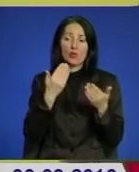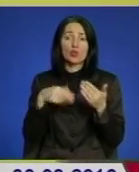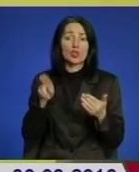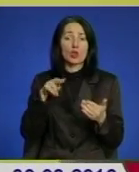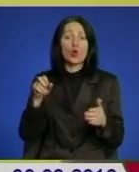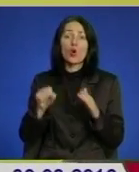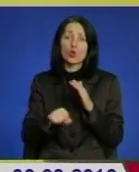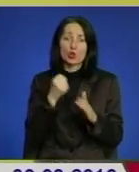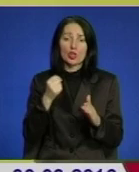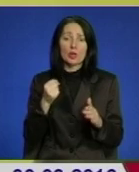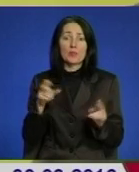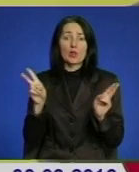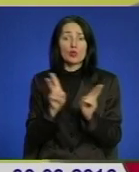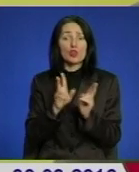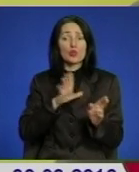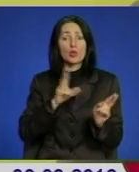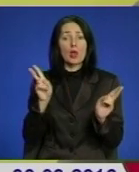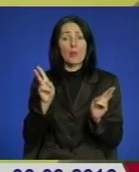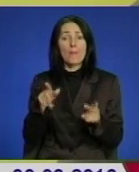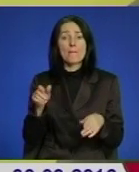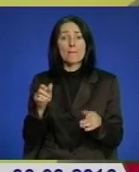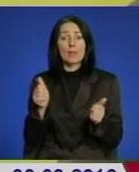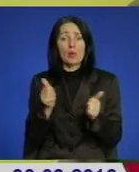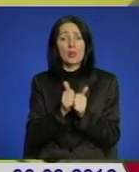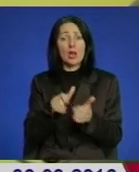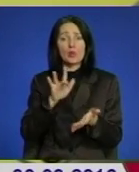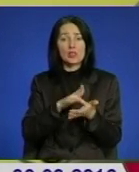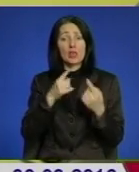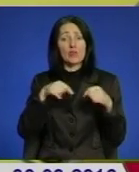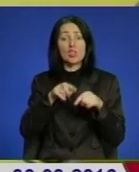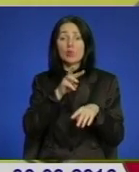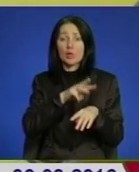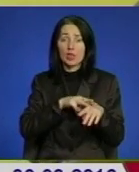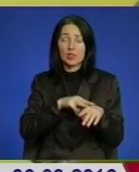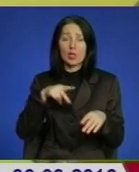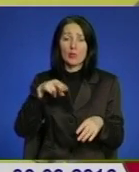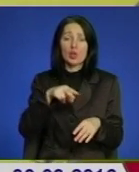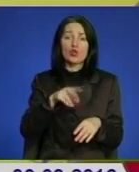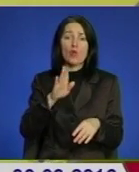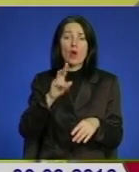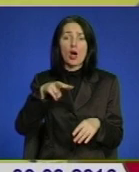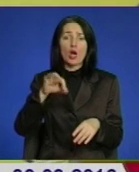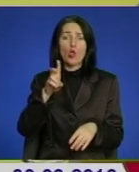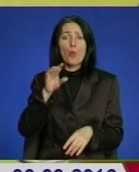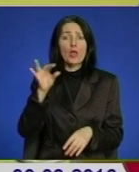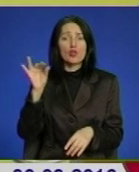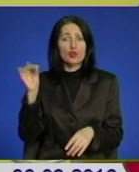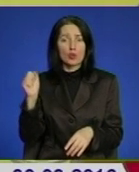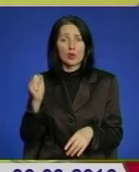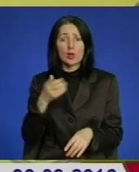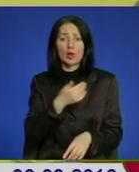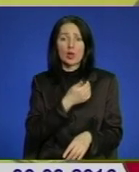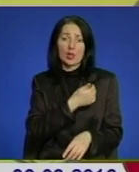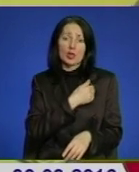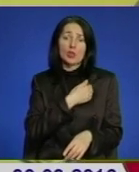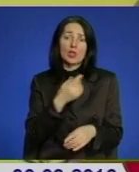Зустріч відбулася прямо біля міського відділу міліції. Підійшов Василь Лабайчук, захотів таку, ну, сказати,